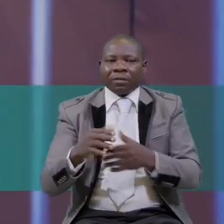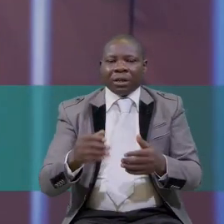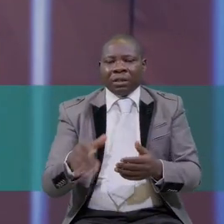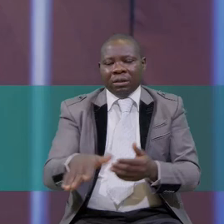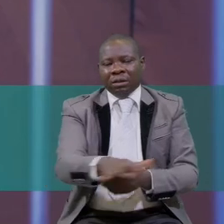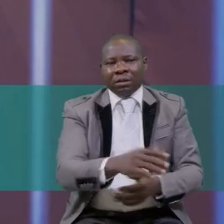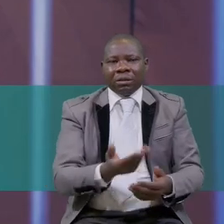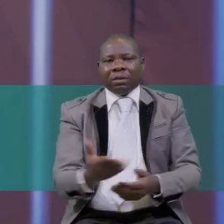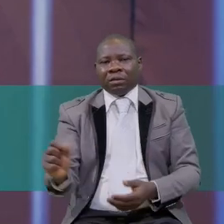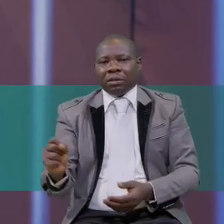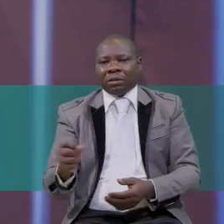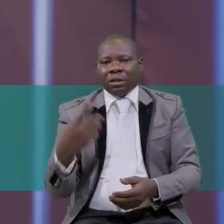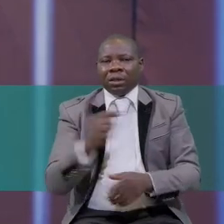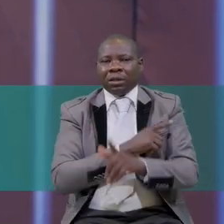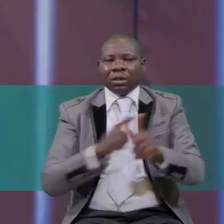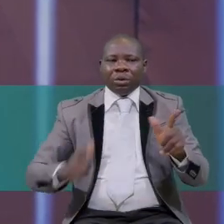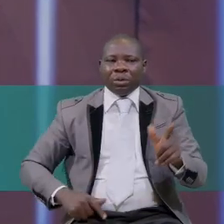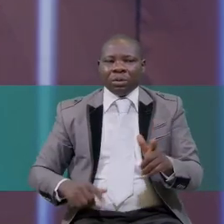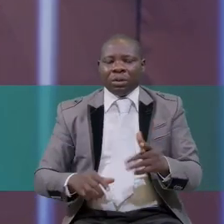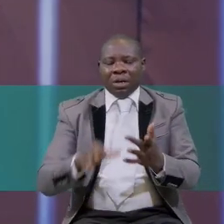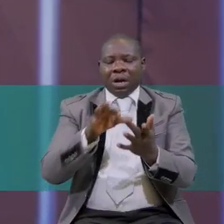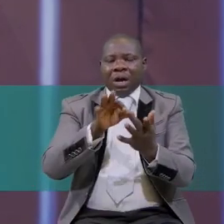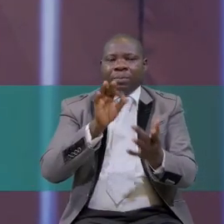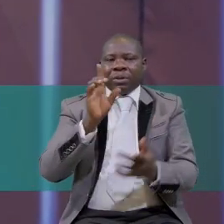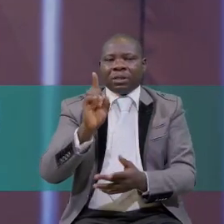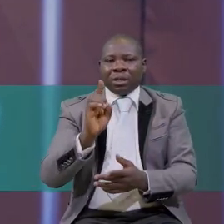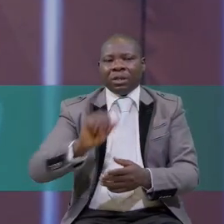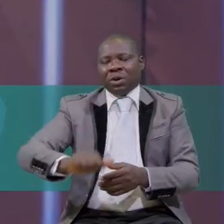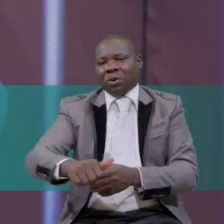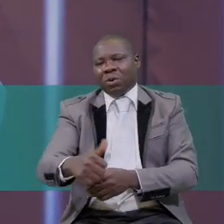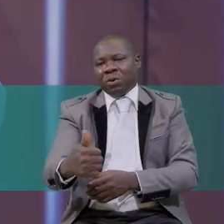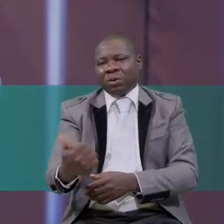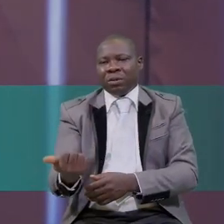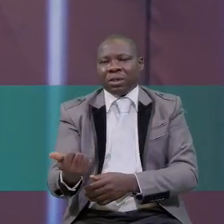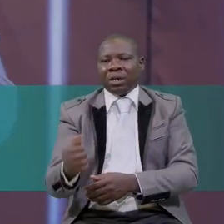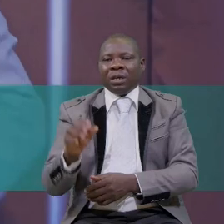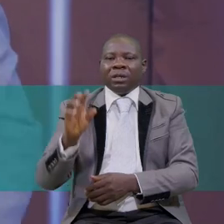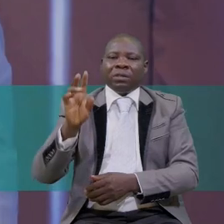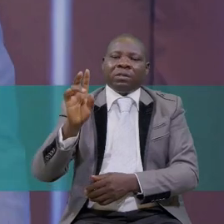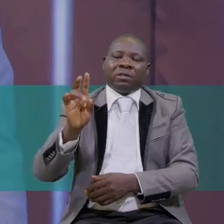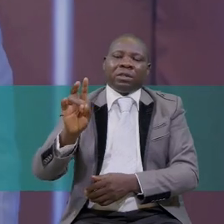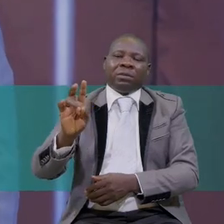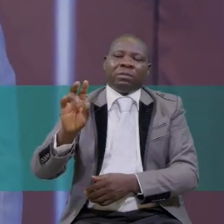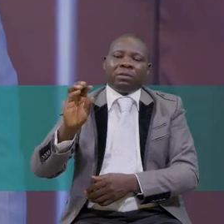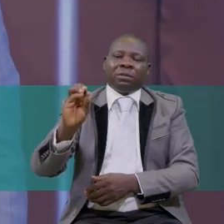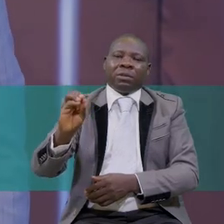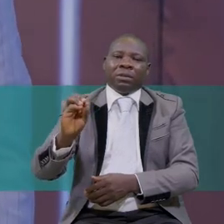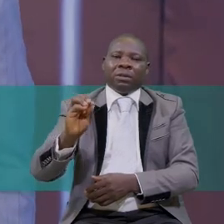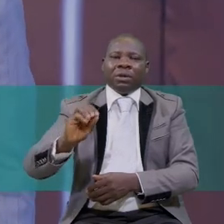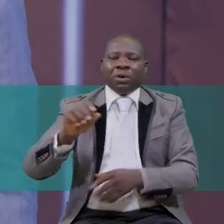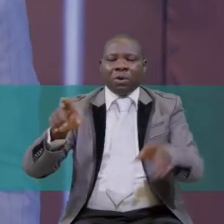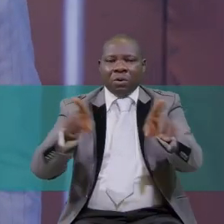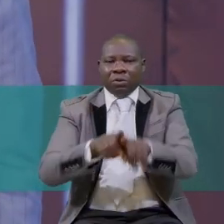Après cela, le Seigneur désigna encore 70 autres disciples.